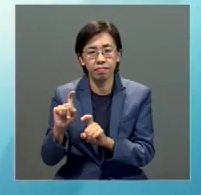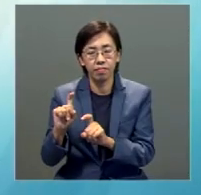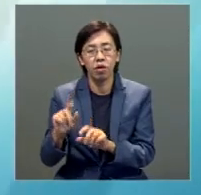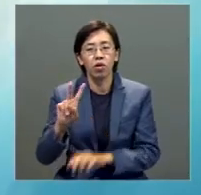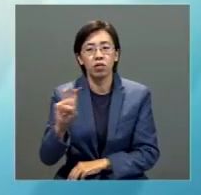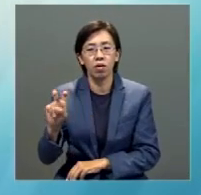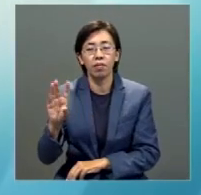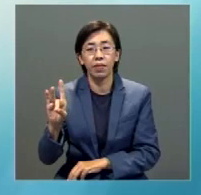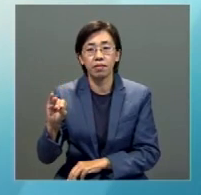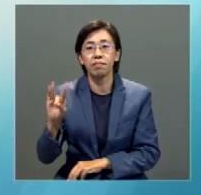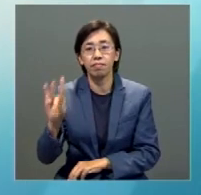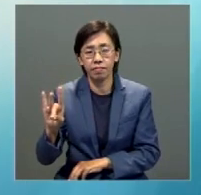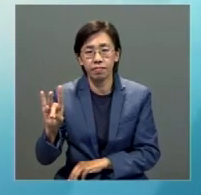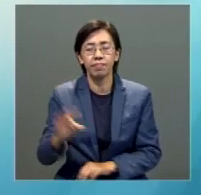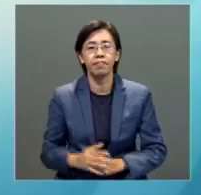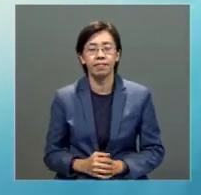288